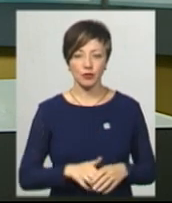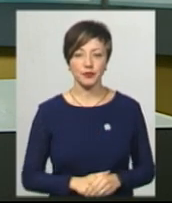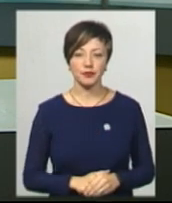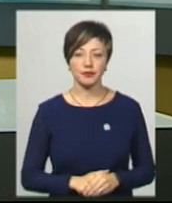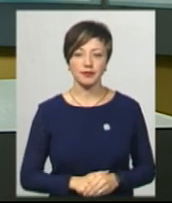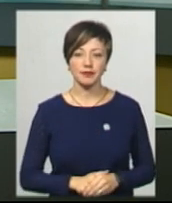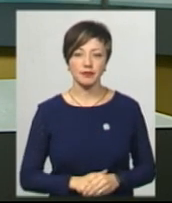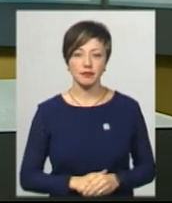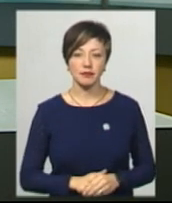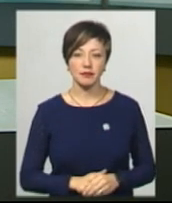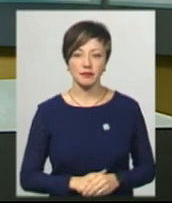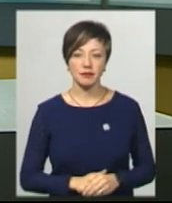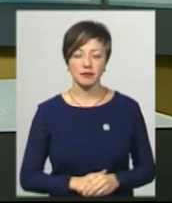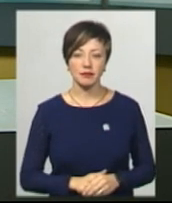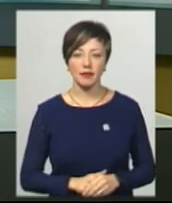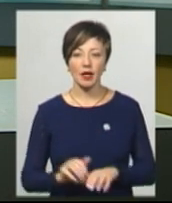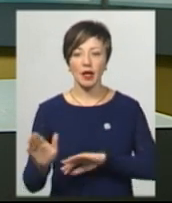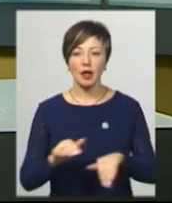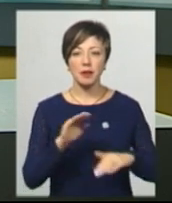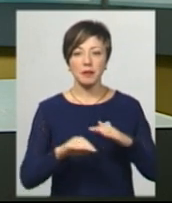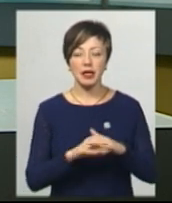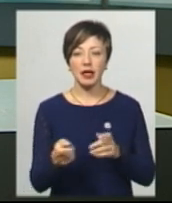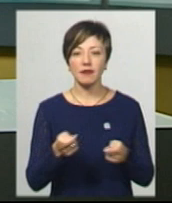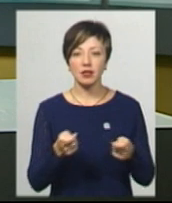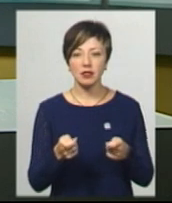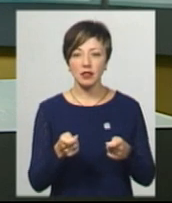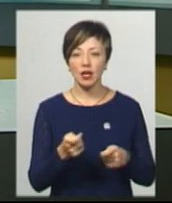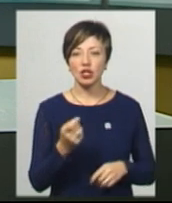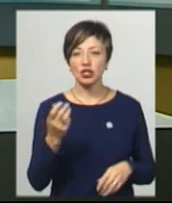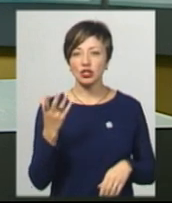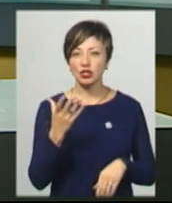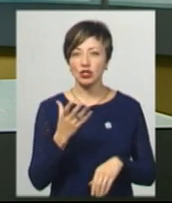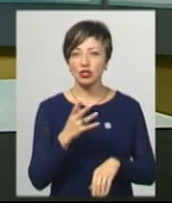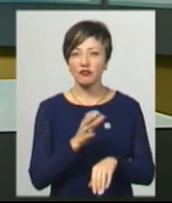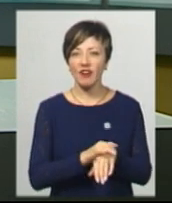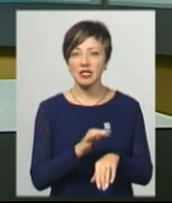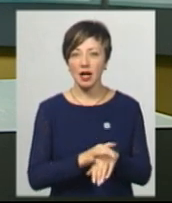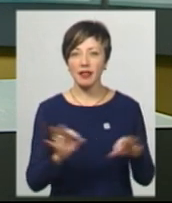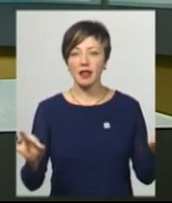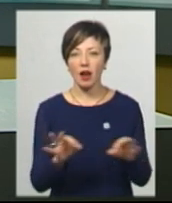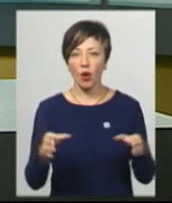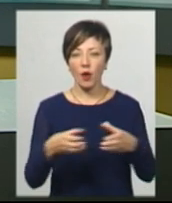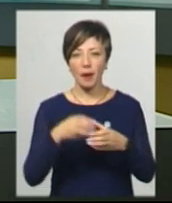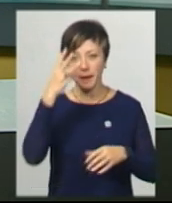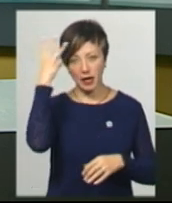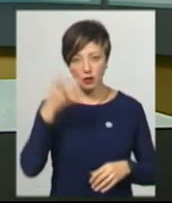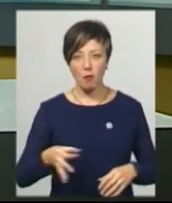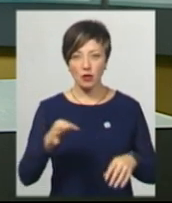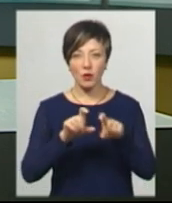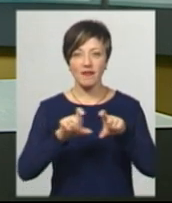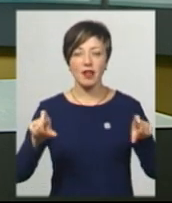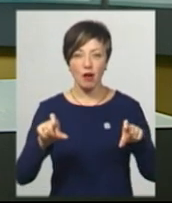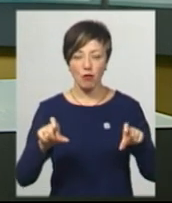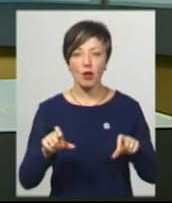«Транслаторіум». Під керівництвом швейцарського диригента гратиме академічний симфонічний оркестр Хмельницької обласної